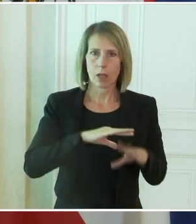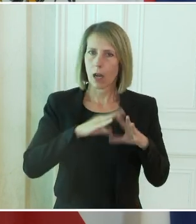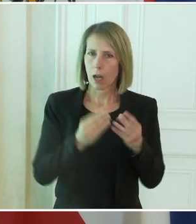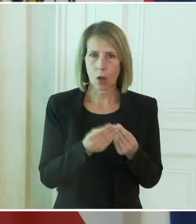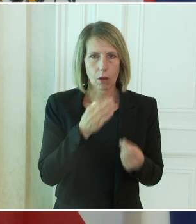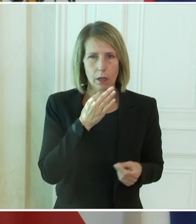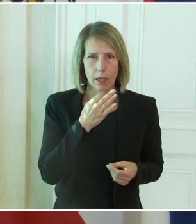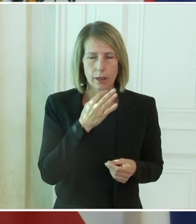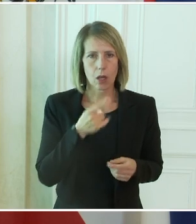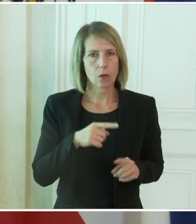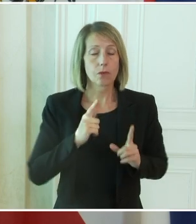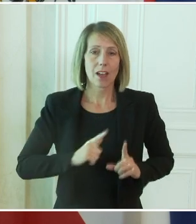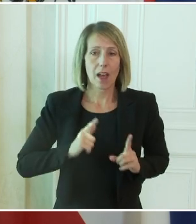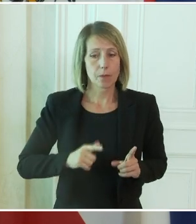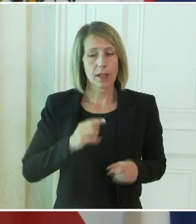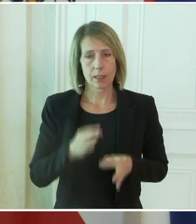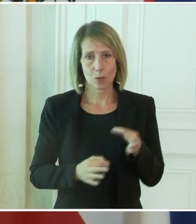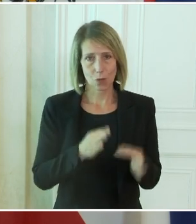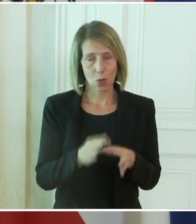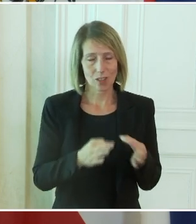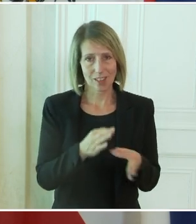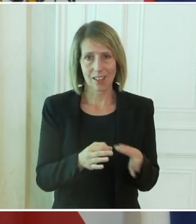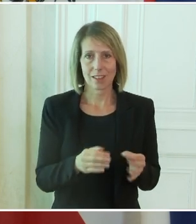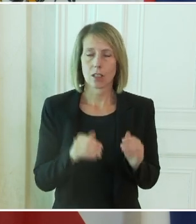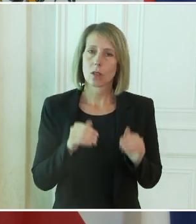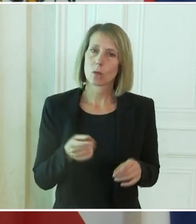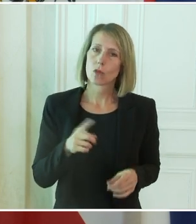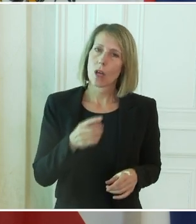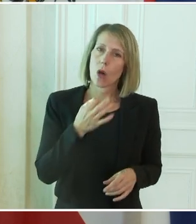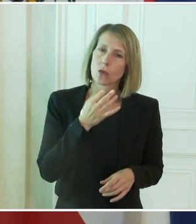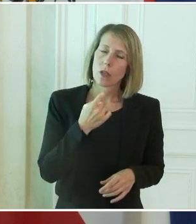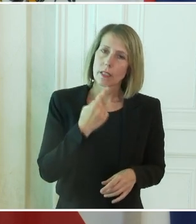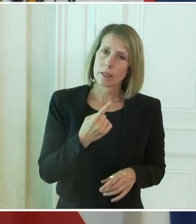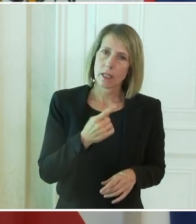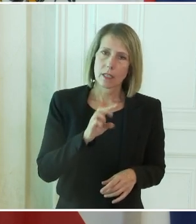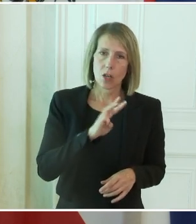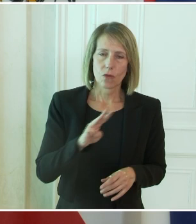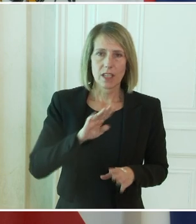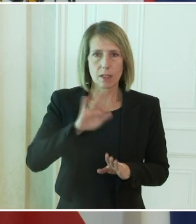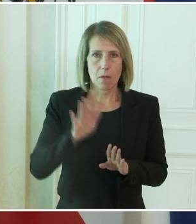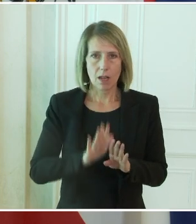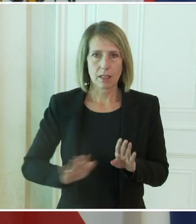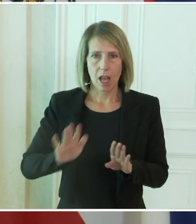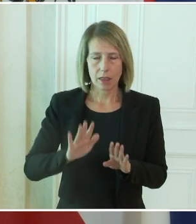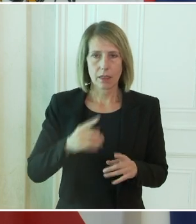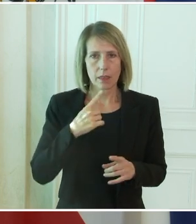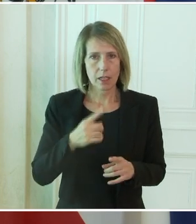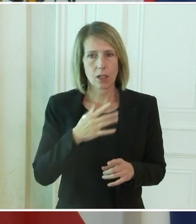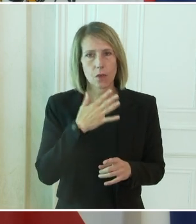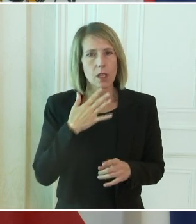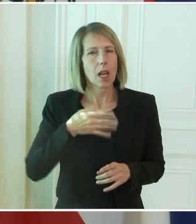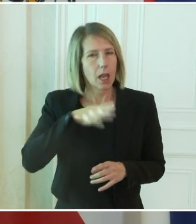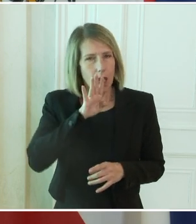diesen Prozess auch ab. Ich möchte aber hier auch ganz deutlich sein, wenn ich vom Westbalkan spreche, dann spreche ich auch davon, dass hier sehr viel Enttäuschung